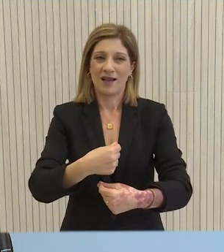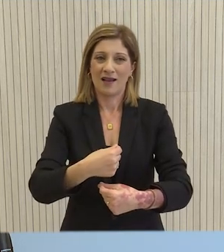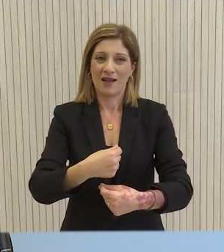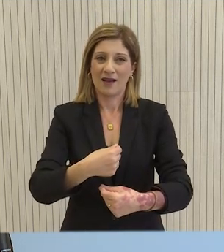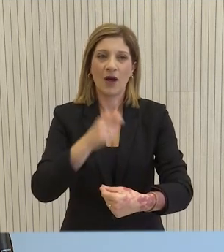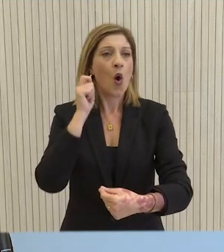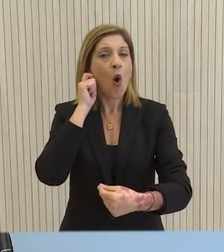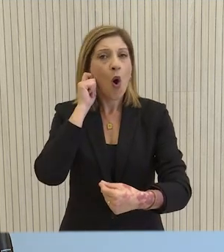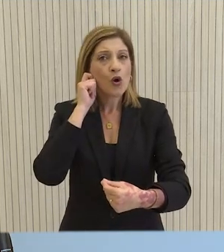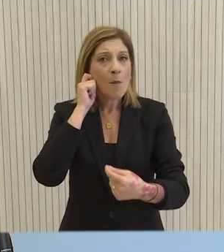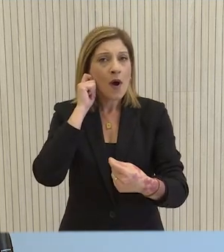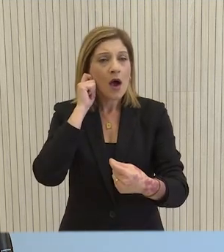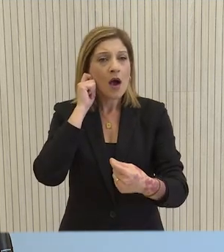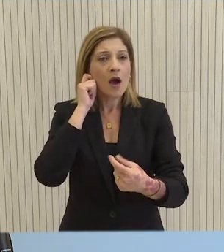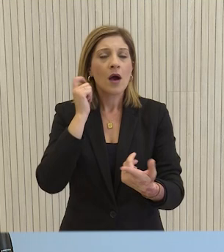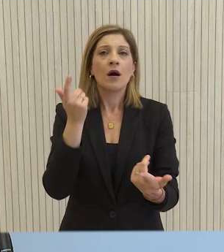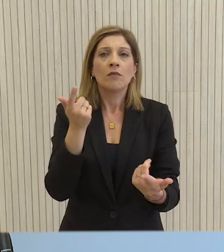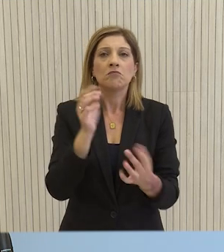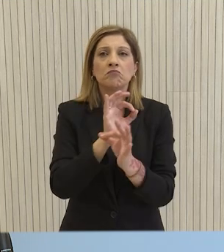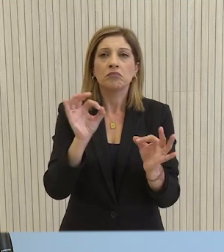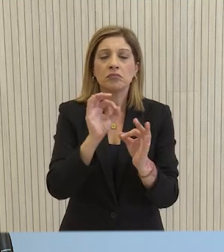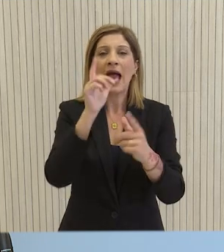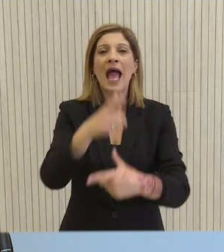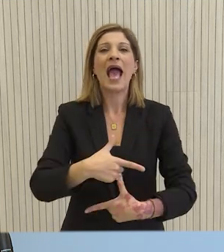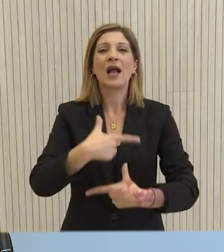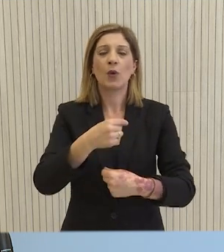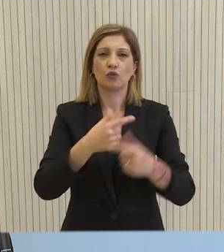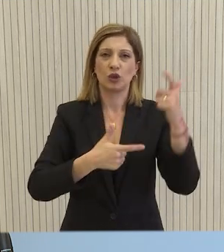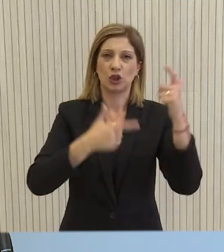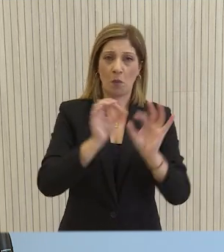Έχουμε το όνομα, έχουμε όλα εκτός και ανακοίνωση των επόμενων. Γιατί